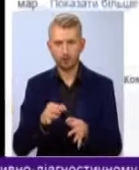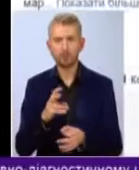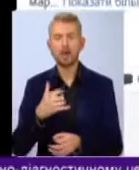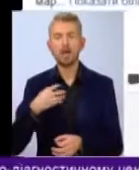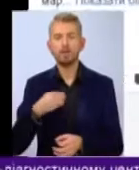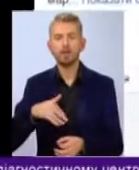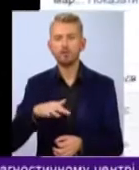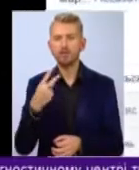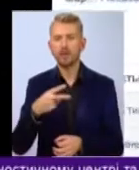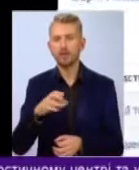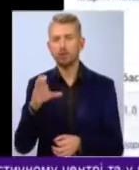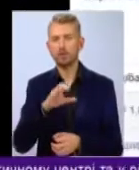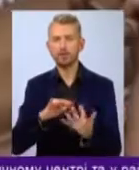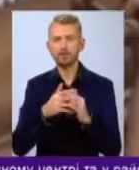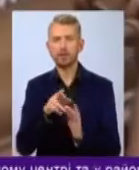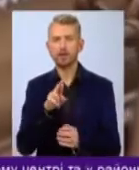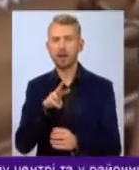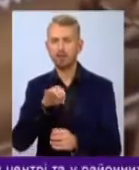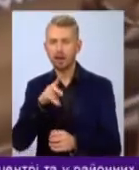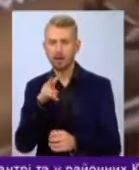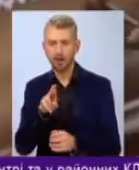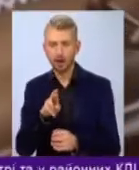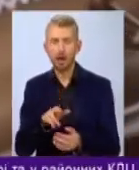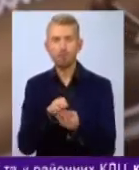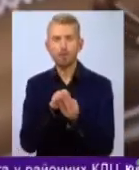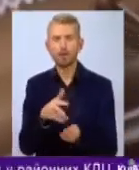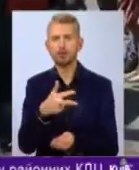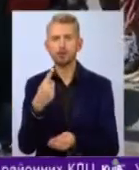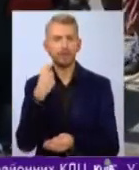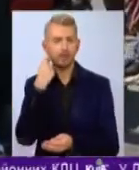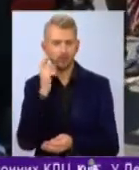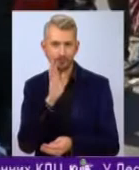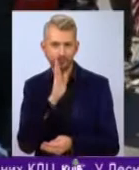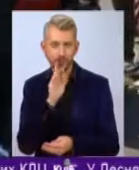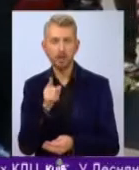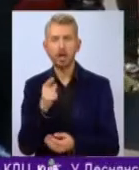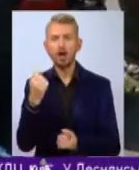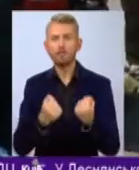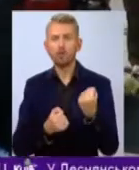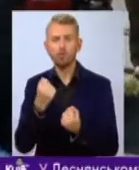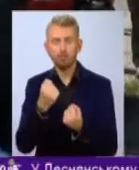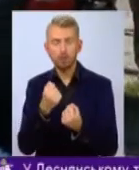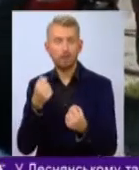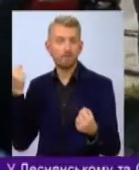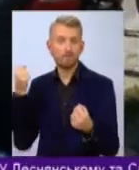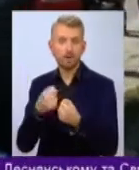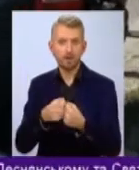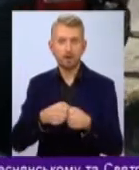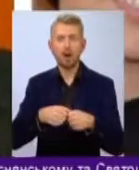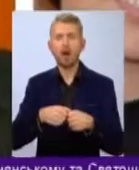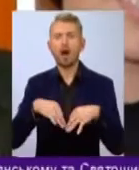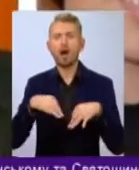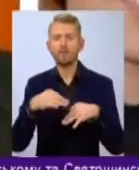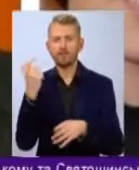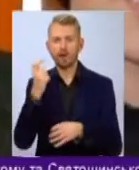Львівщині 20 серпня у селі Ямельня поховали 31-річну Наталію Трілу. В її автомобіль врізалась автівка власника телеканалу ЗІК